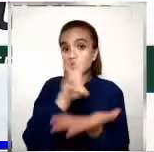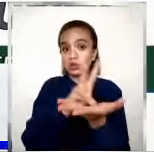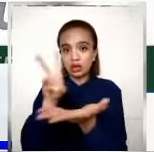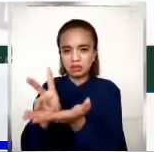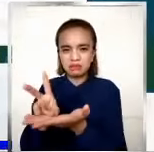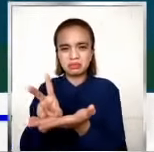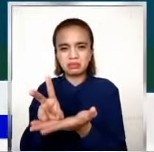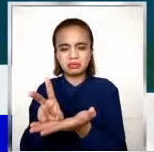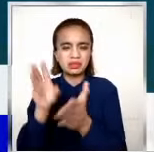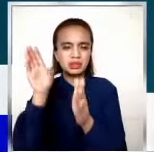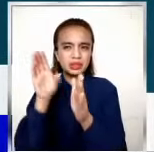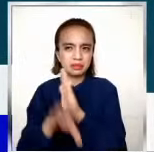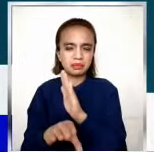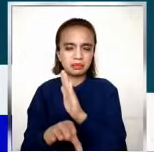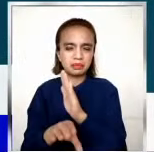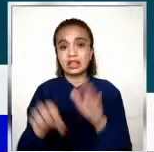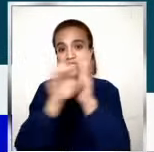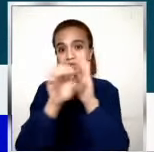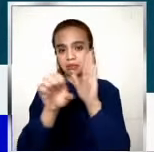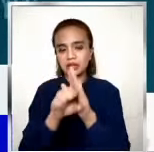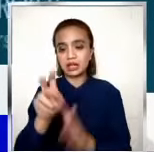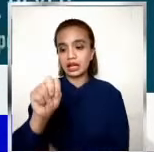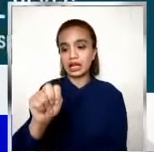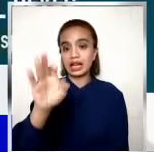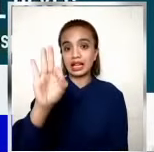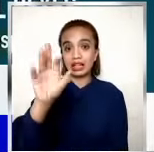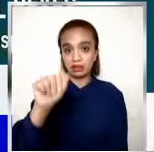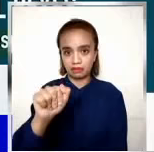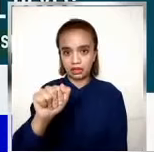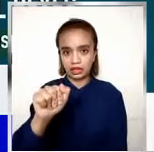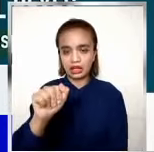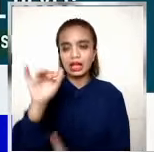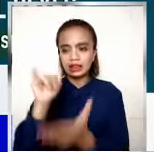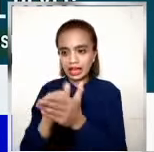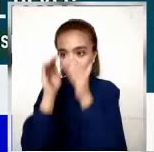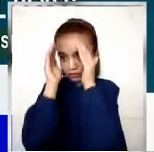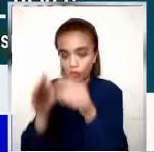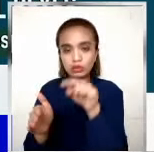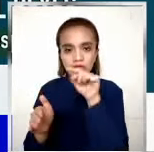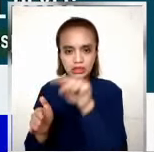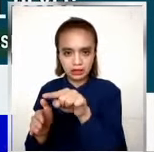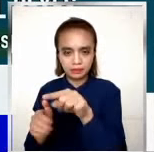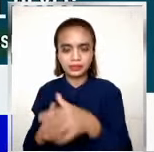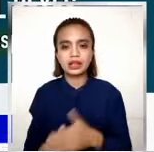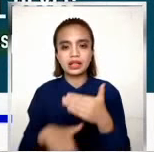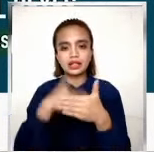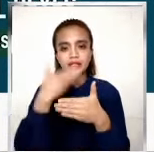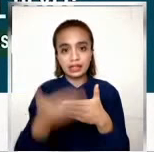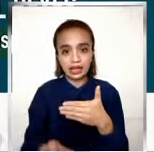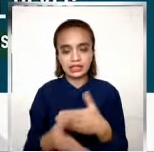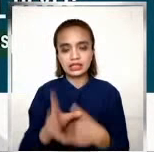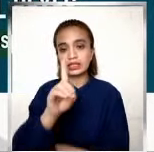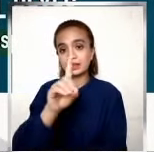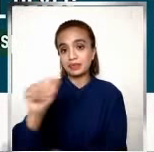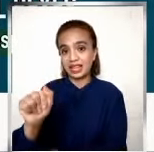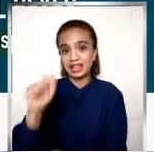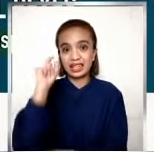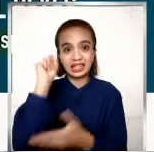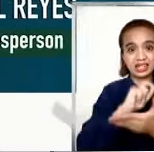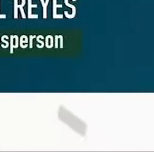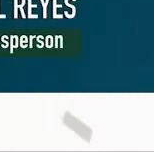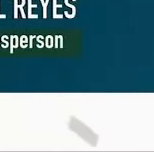po, ang NFA ay magpo-focus doon. Okay. Number two po, utos na sekretarya ng DA, tumulong na maihango ang